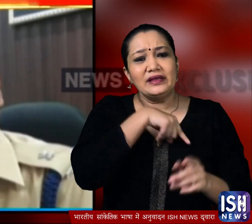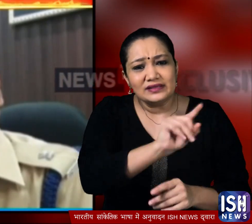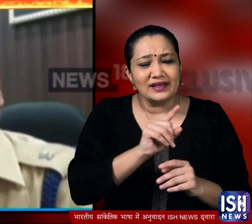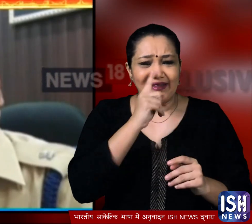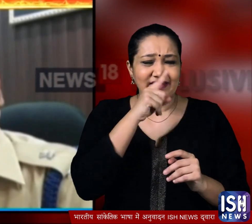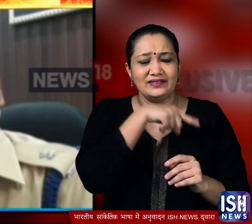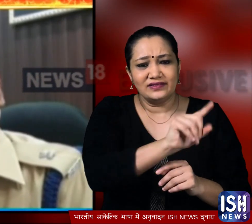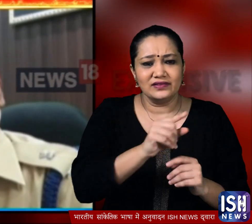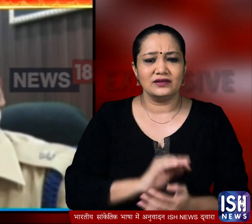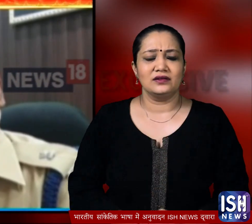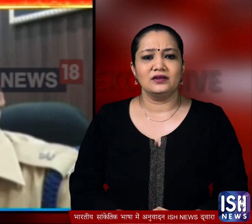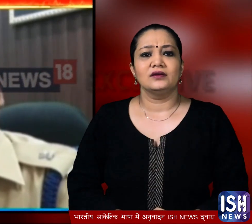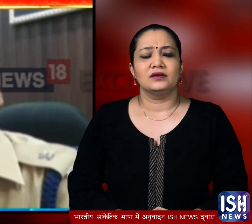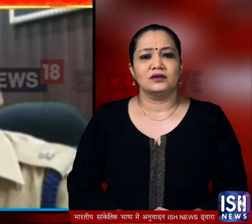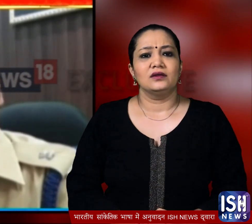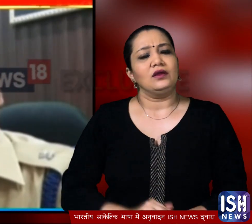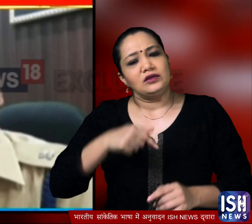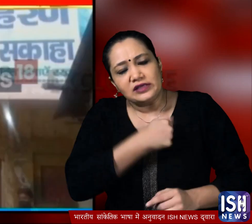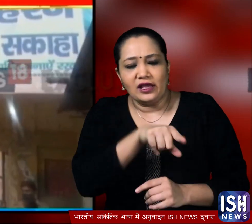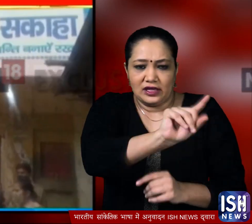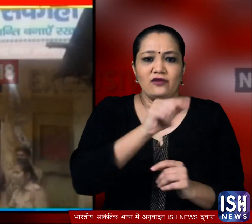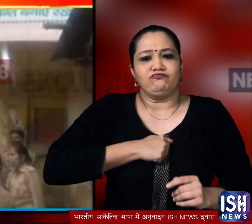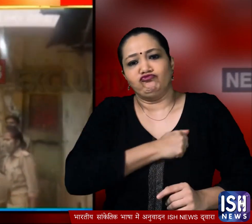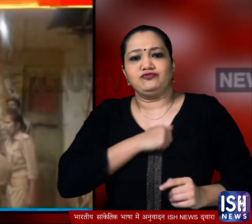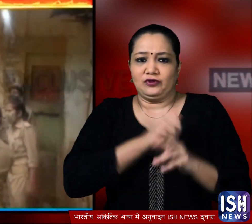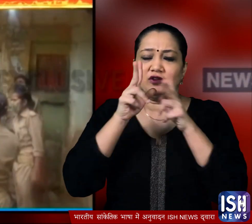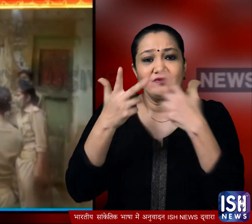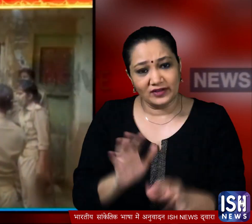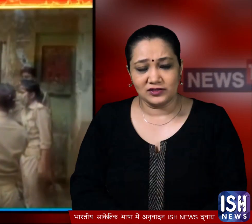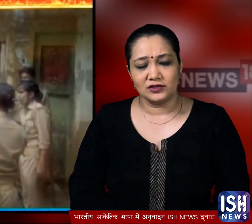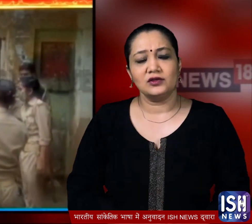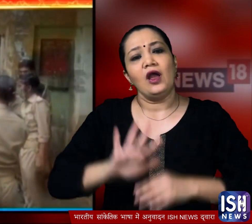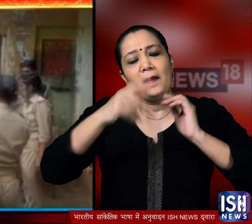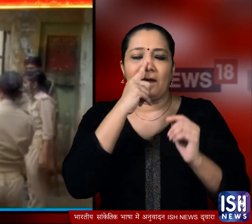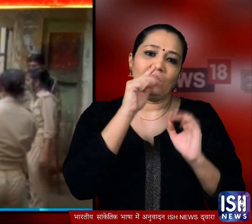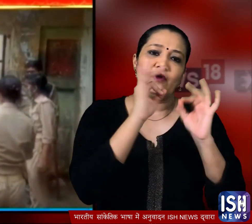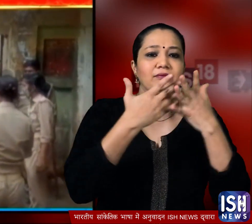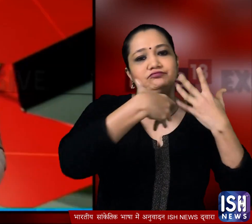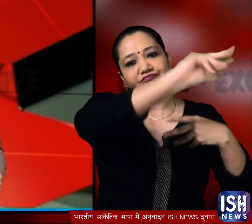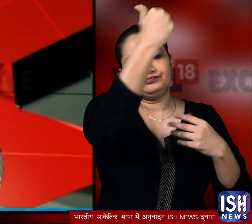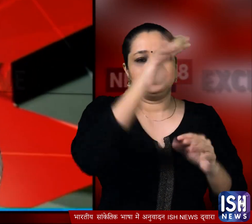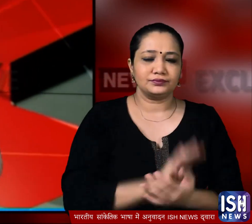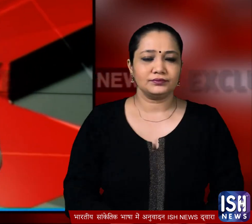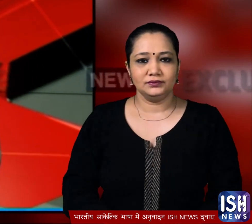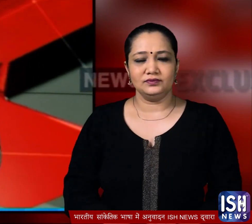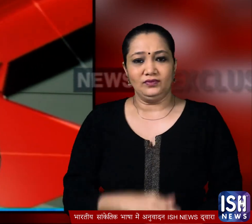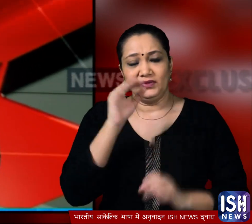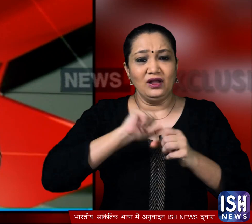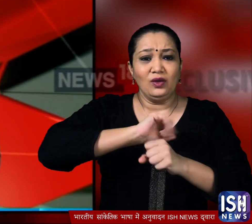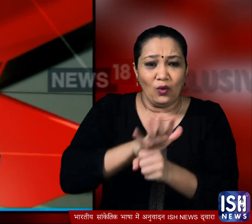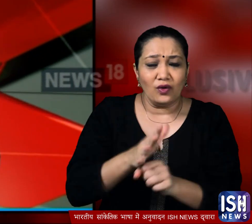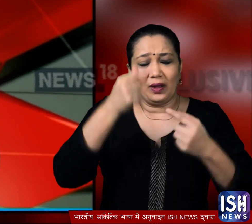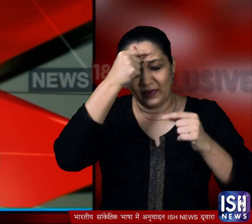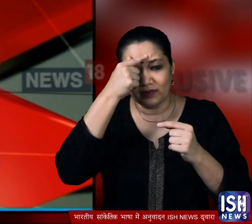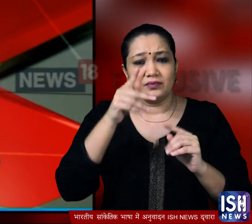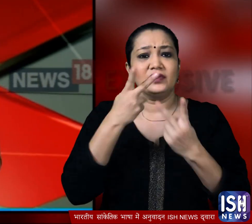भी बाद में स्वयं ही क्षमा याचना की गई। माफी मांगने के बाद वो महिला वहां से चली गई। सौ बात की एक बात है कि महामारी की वजह